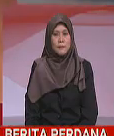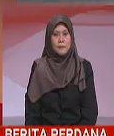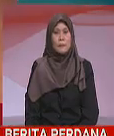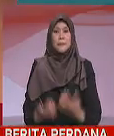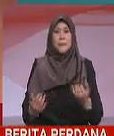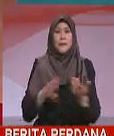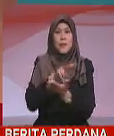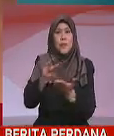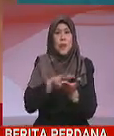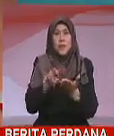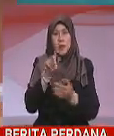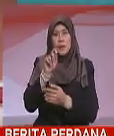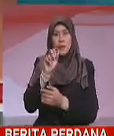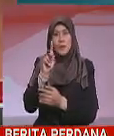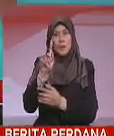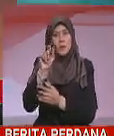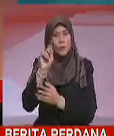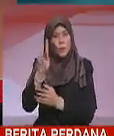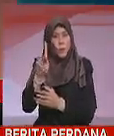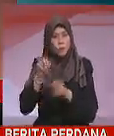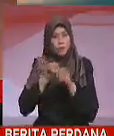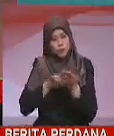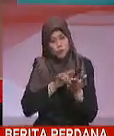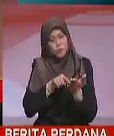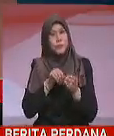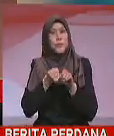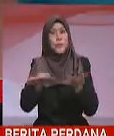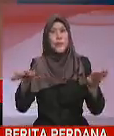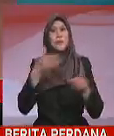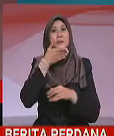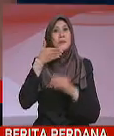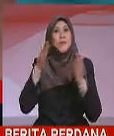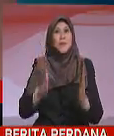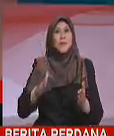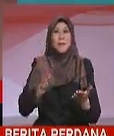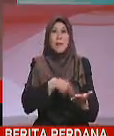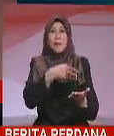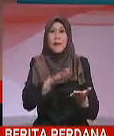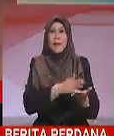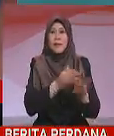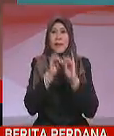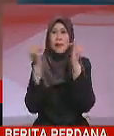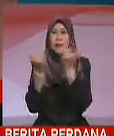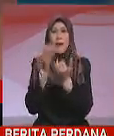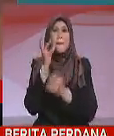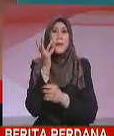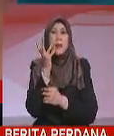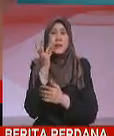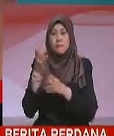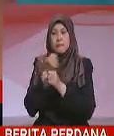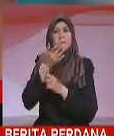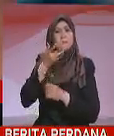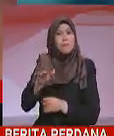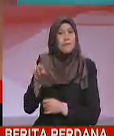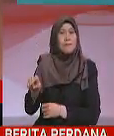Ini pula video TikTok yang tular baru-baru ini. Tindakan seorang pemuda menari dengan lagu sebuah iklan syarikat beras membawa tuah